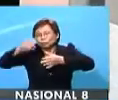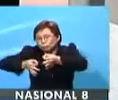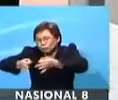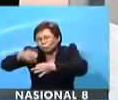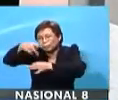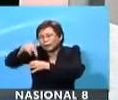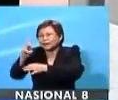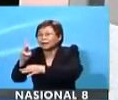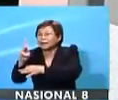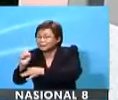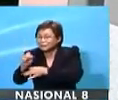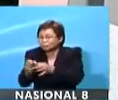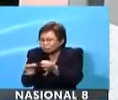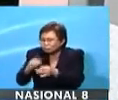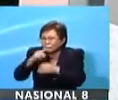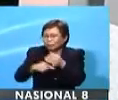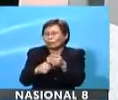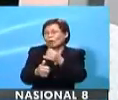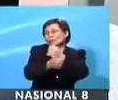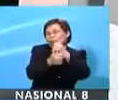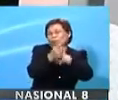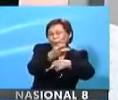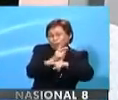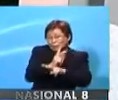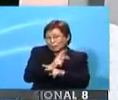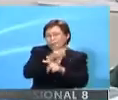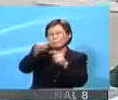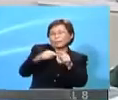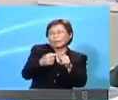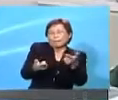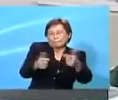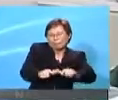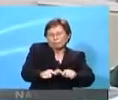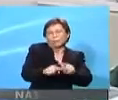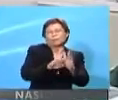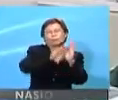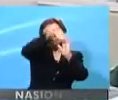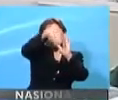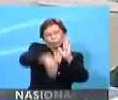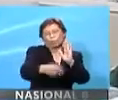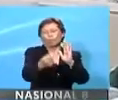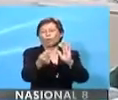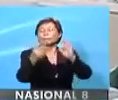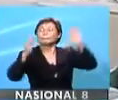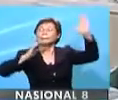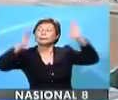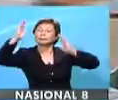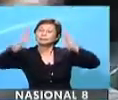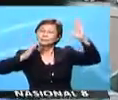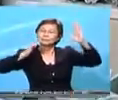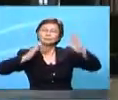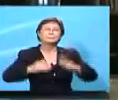PKS khususnya dalam mengurangkan risiko pinjaman apabila berlaku penyusutan nilai ringgit.